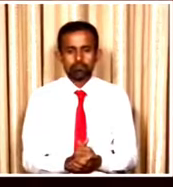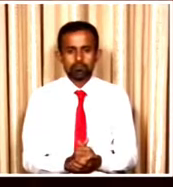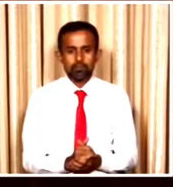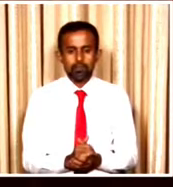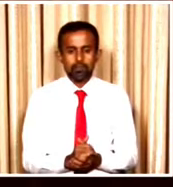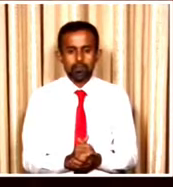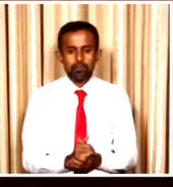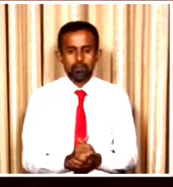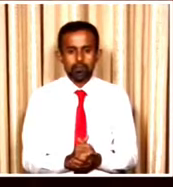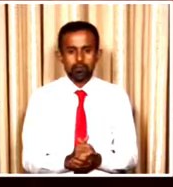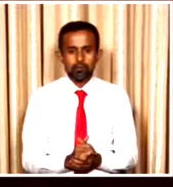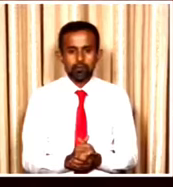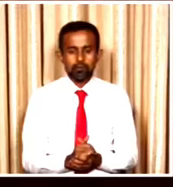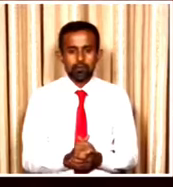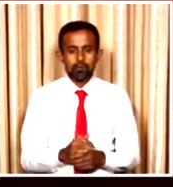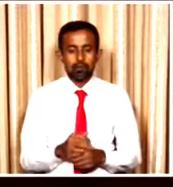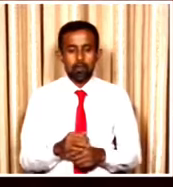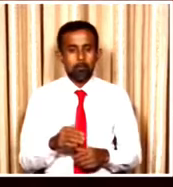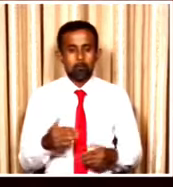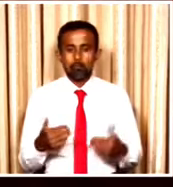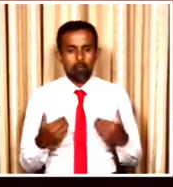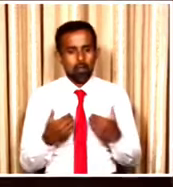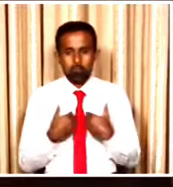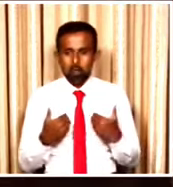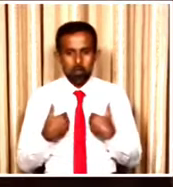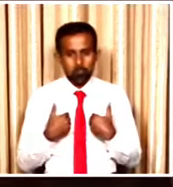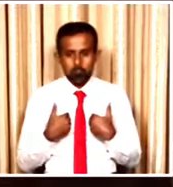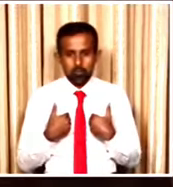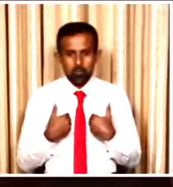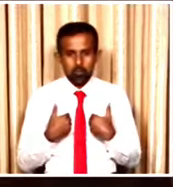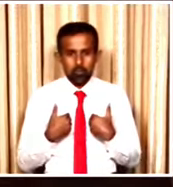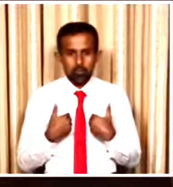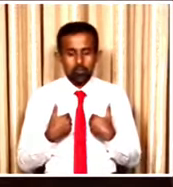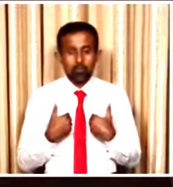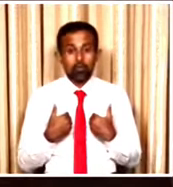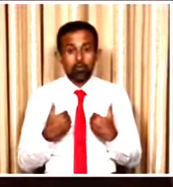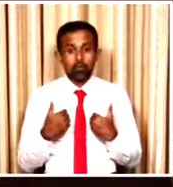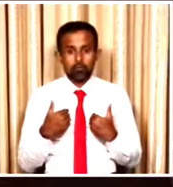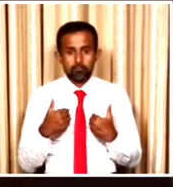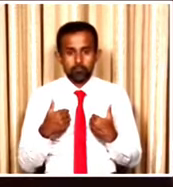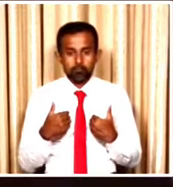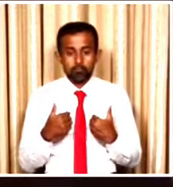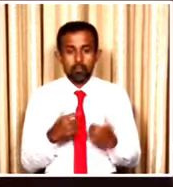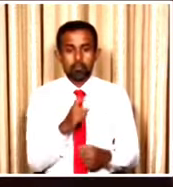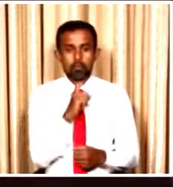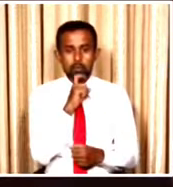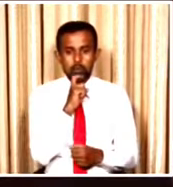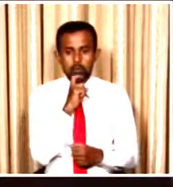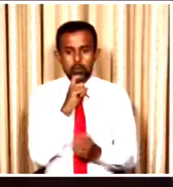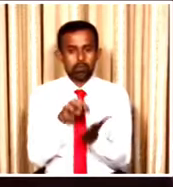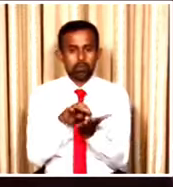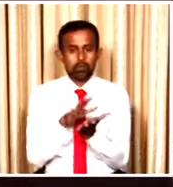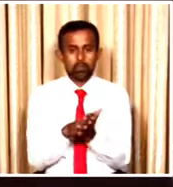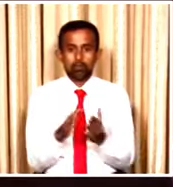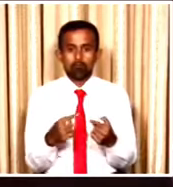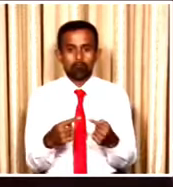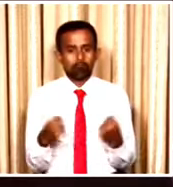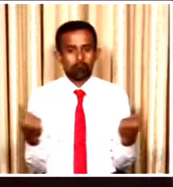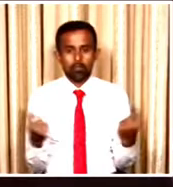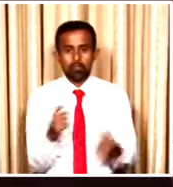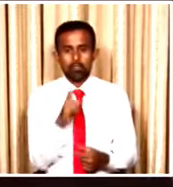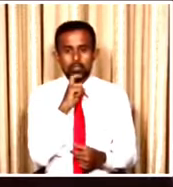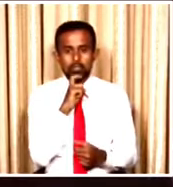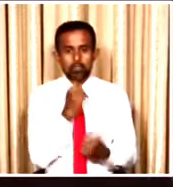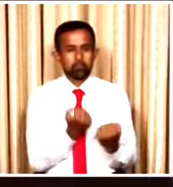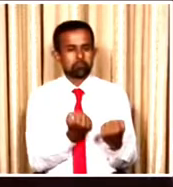මුලසනේ මන්ත්‍රීතුමනි දැන් මේ අපි මොනම ආකාරයකටවත් අධිකරණයේ තීන්දුව වලට පටහැනිව අධිකරණයට